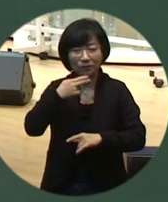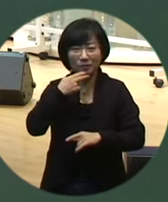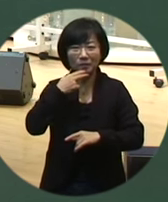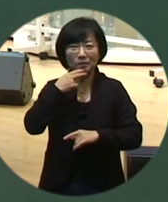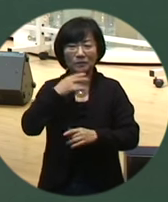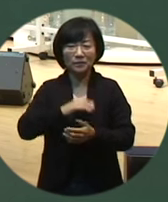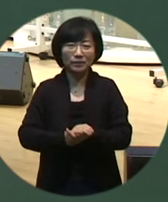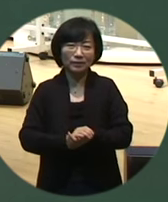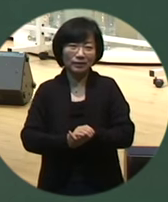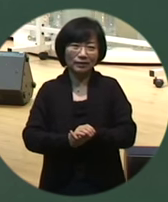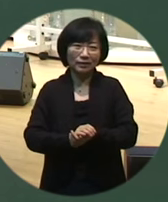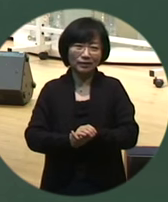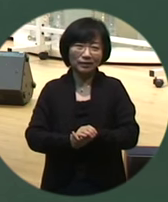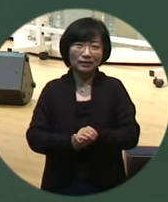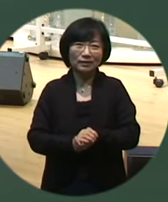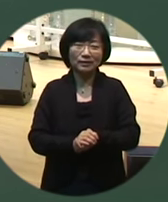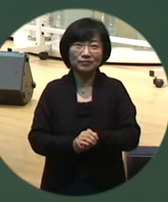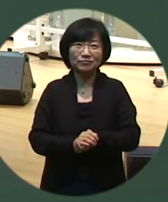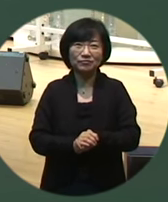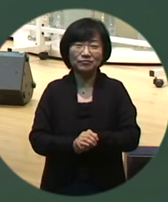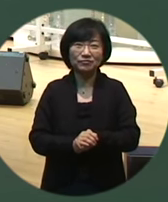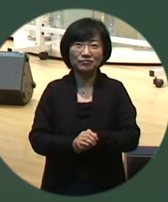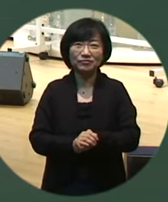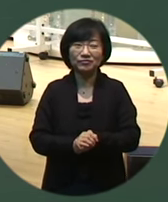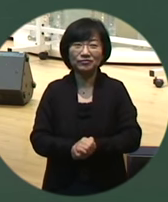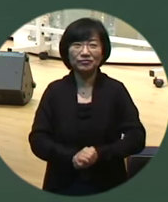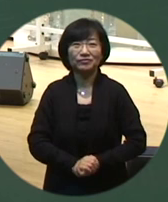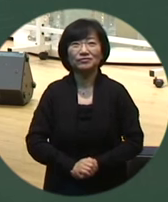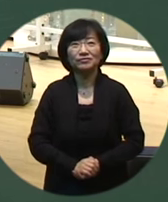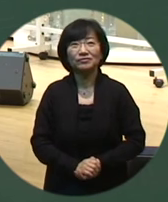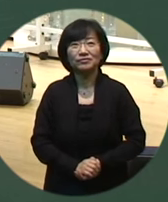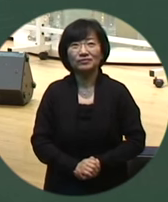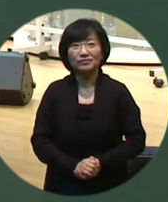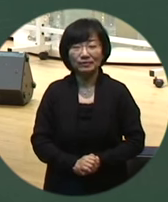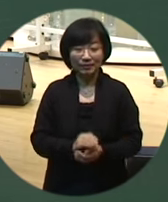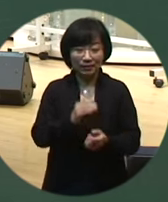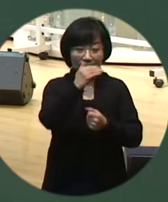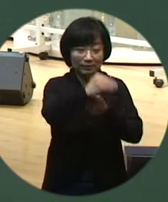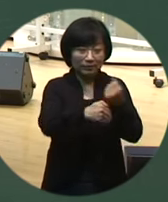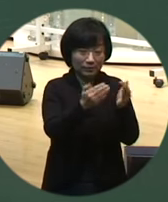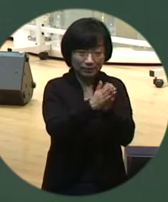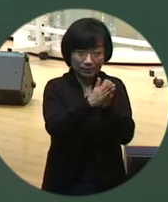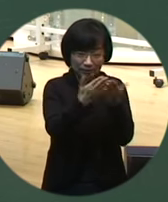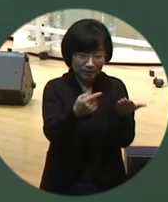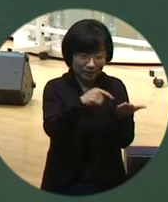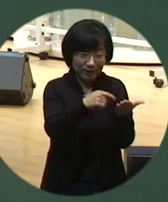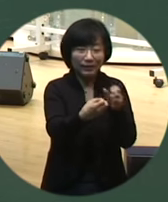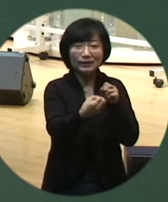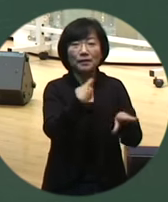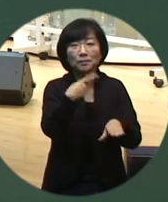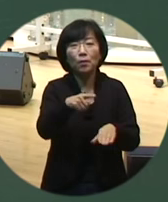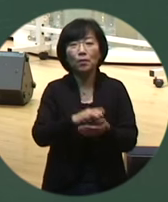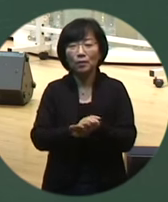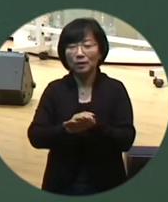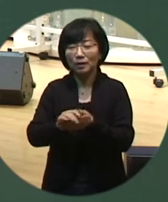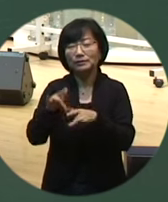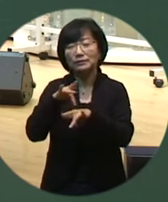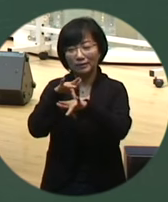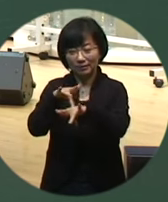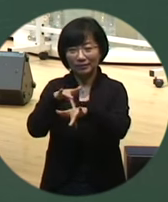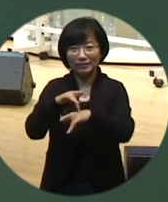그건 잘못 깨달은 거예요. But that's the incorrect realization. 성경은 이렇게 말씀하고 있어요. This is what the Bible tells us. 그래서